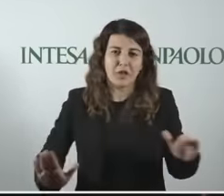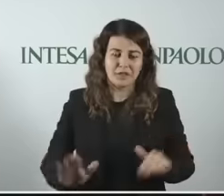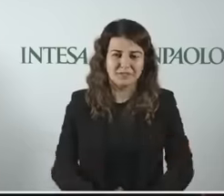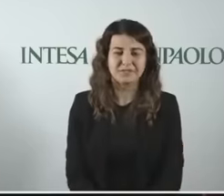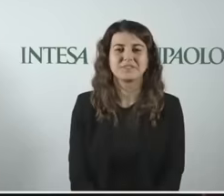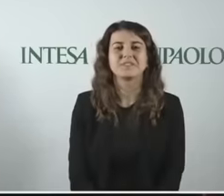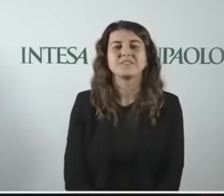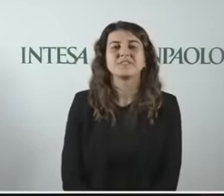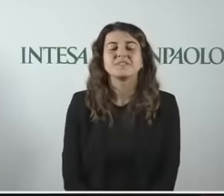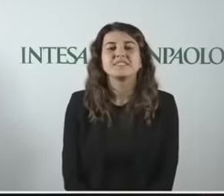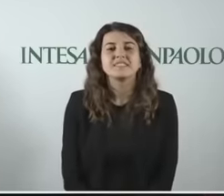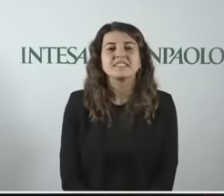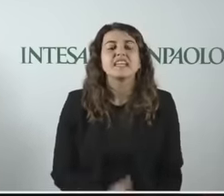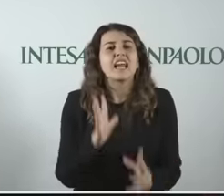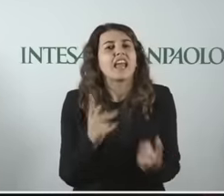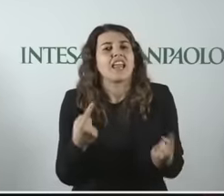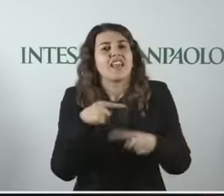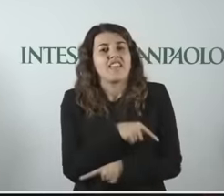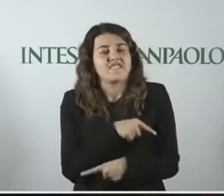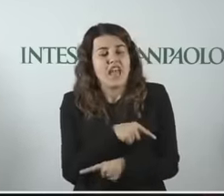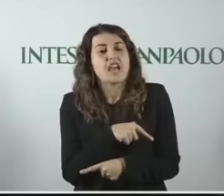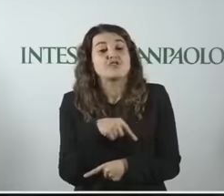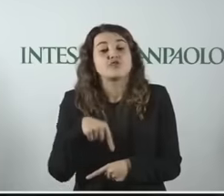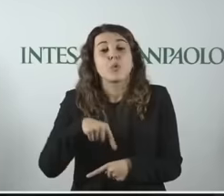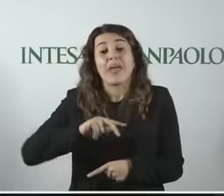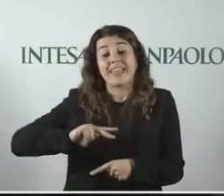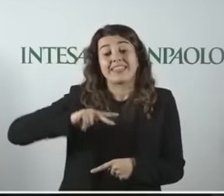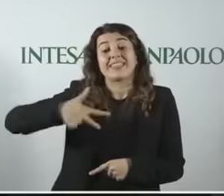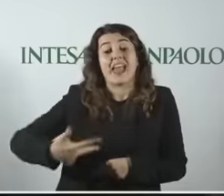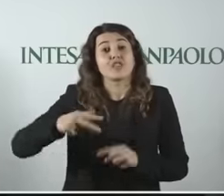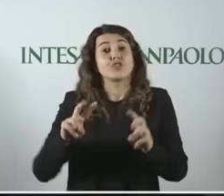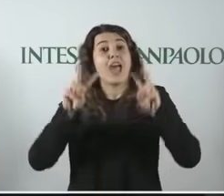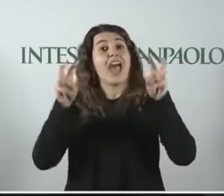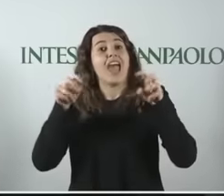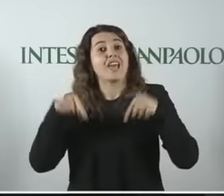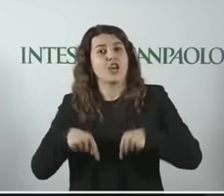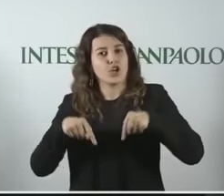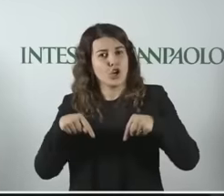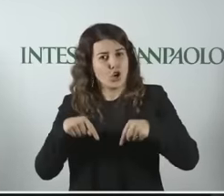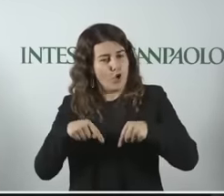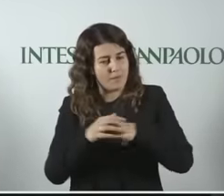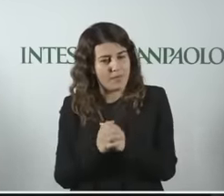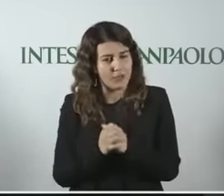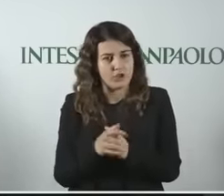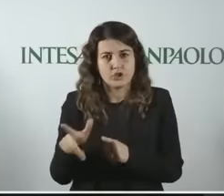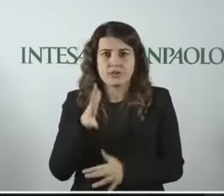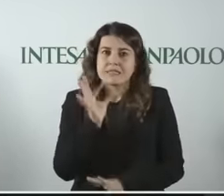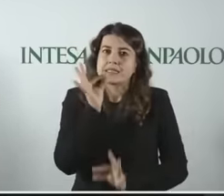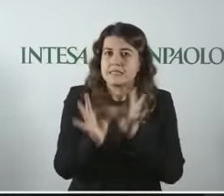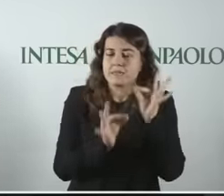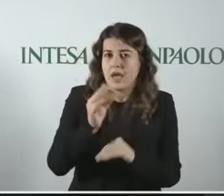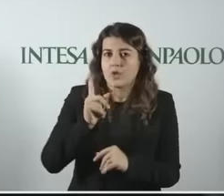scaduto allora invece Finalmente siamo al al terzo argomento lei ha già spiegato che appunto questa trilogia